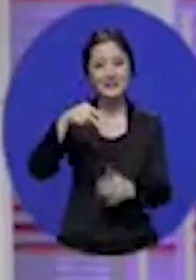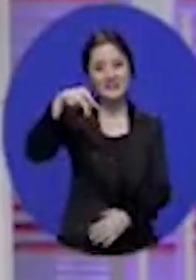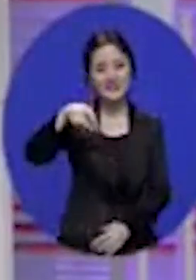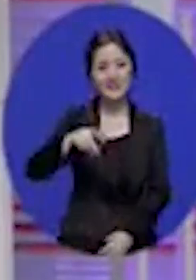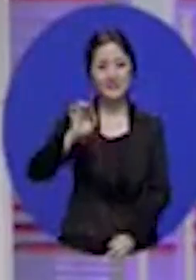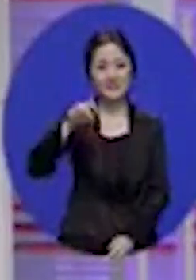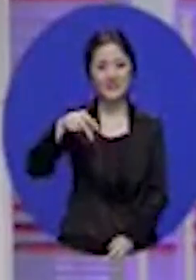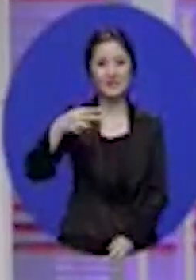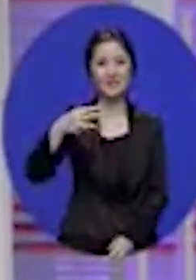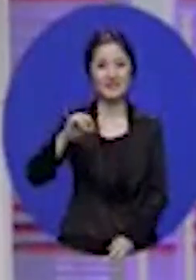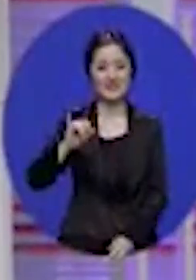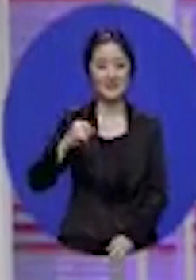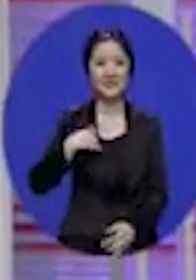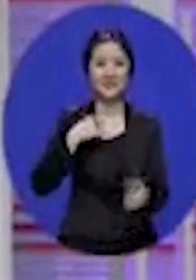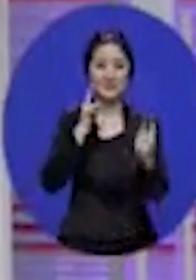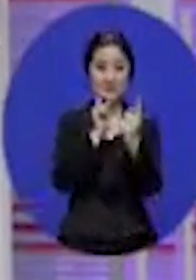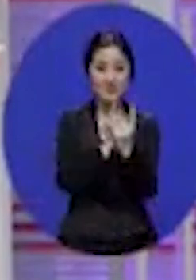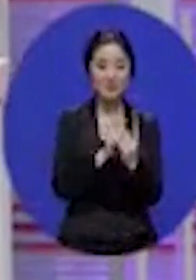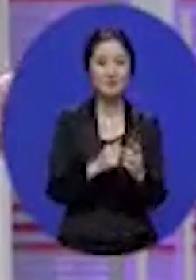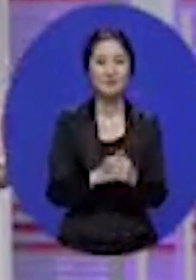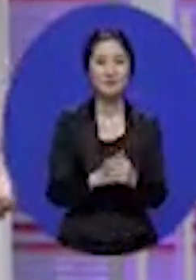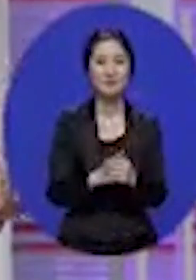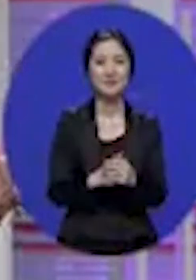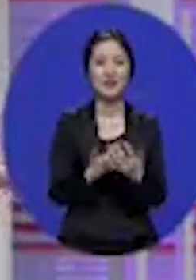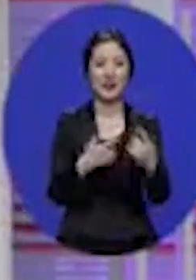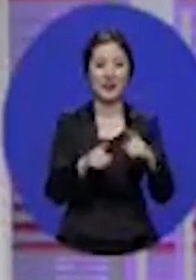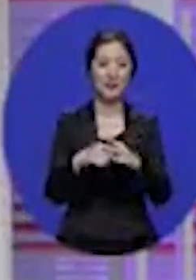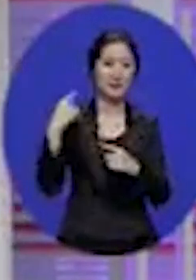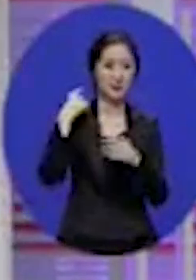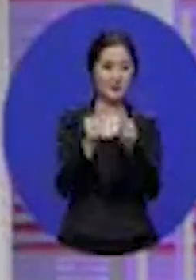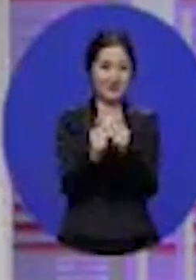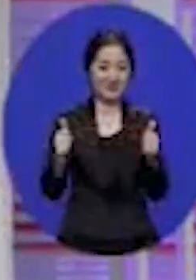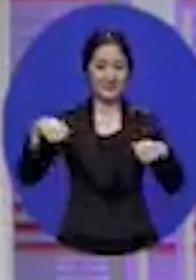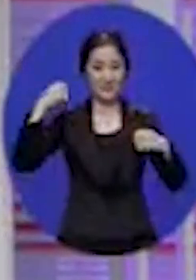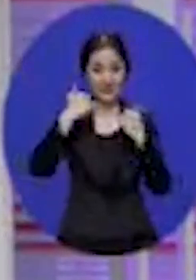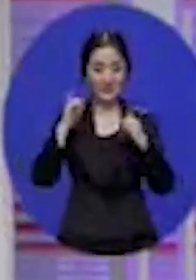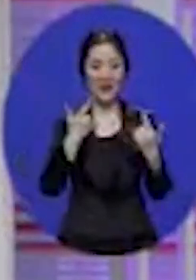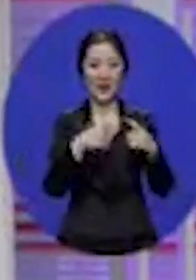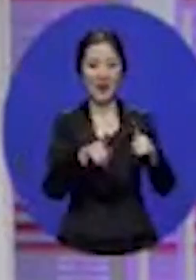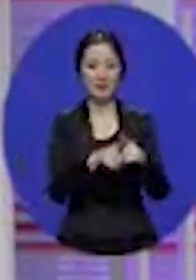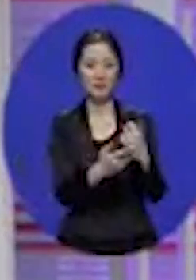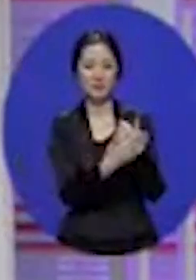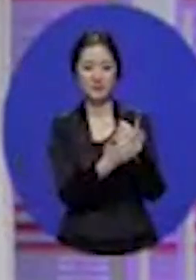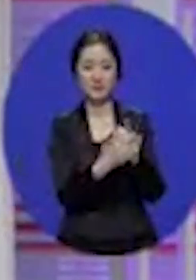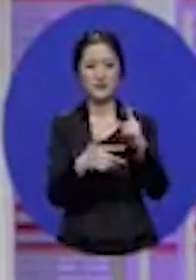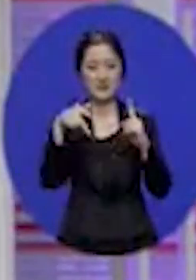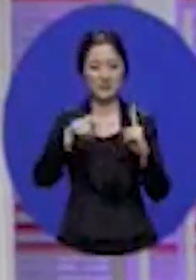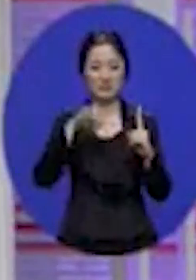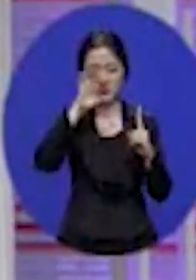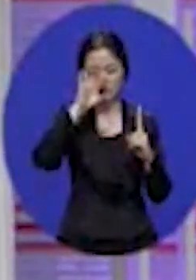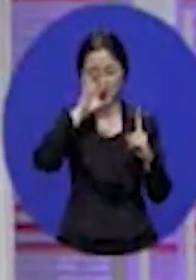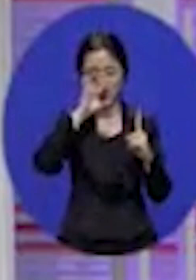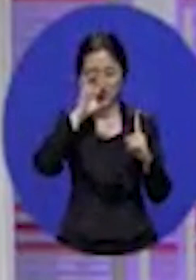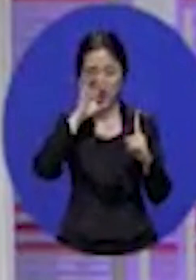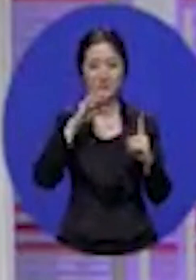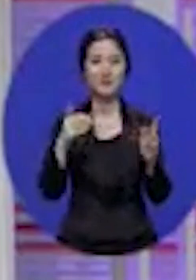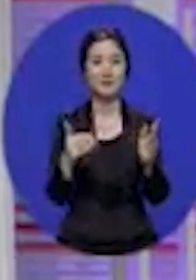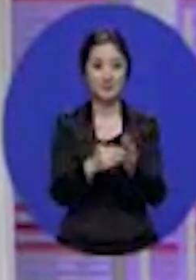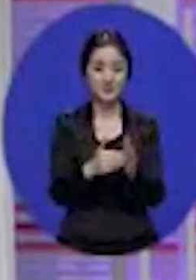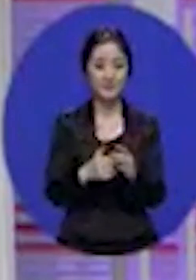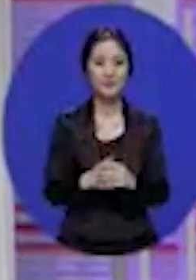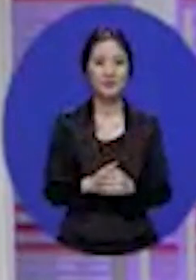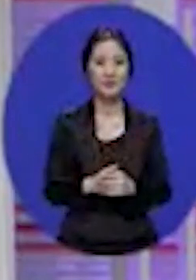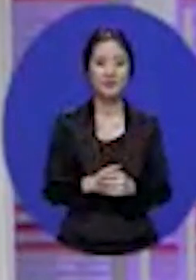있었어요. 또 이 박사 찾아가서 백댄서까지 이번엔 동원해서 일주일 동안 연습을 하고 이번엔 실제 이 박사가 녹화